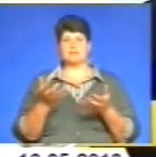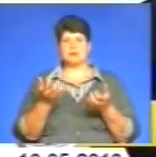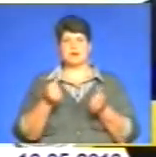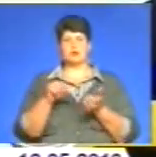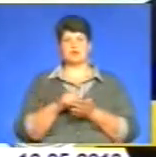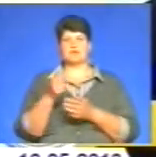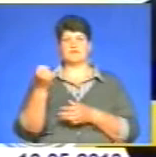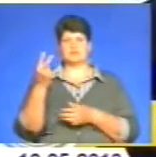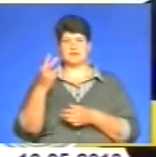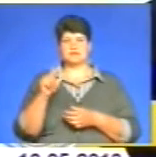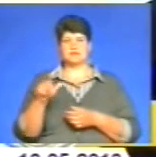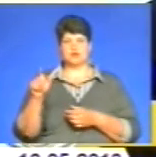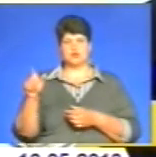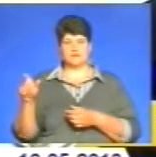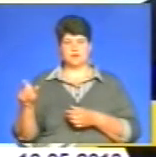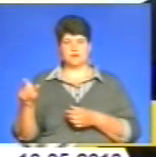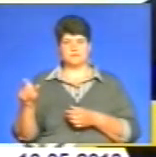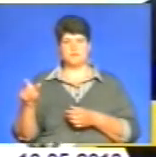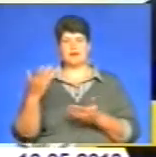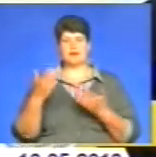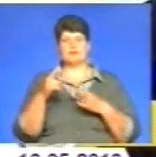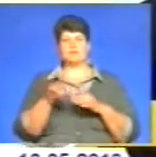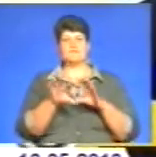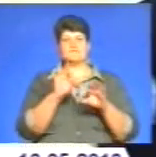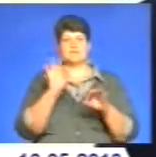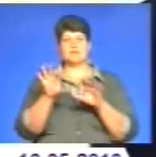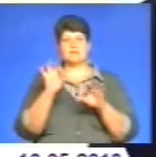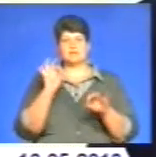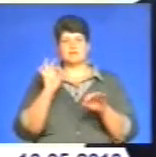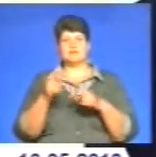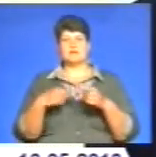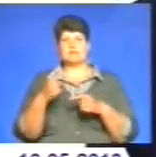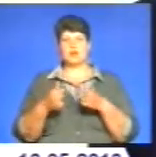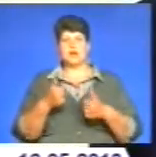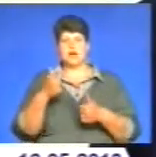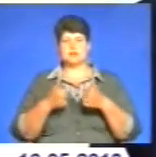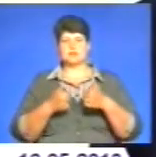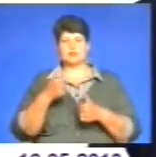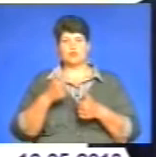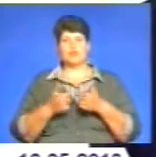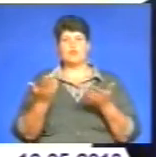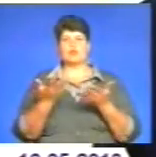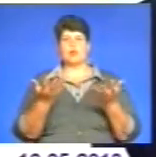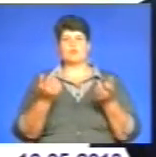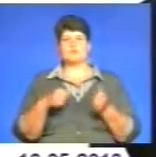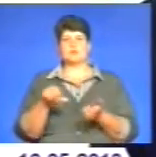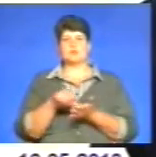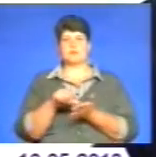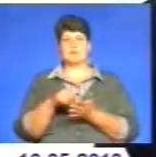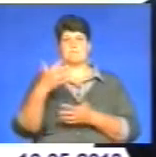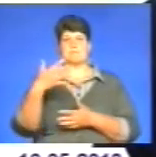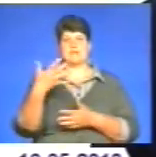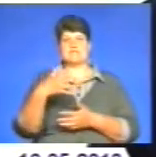чоловік але вони відібрані внаслідок кастингу у якому взяли участь